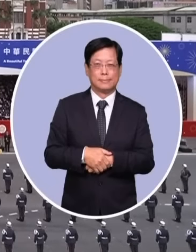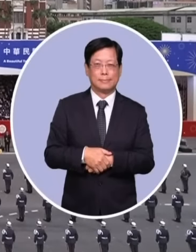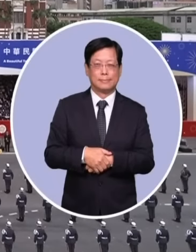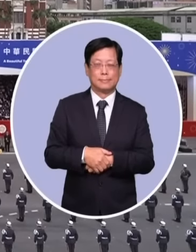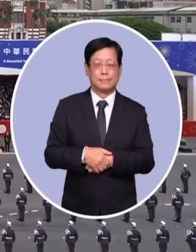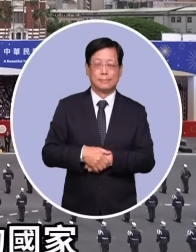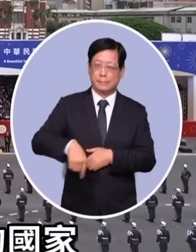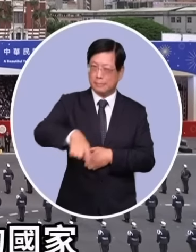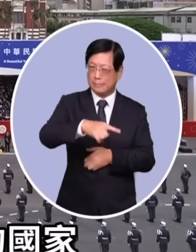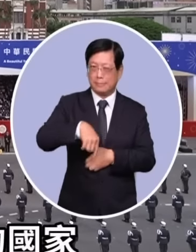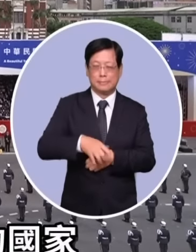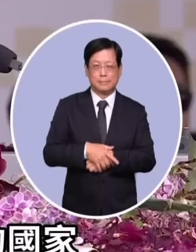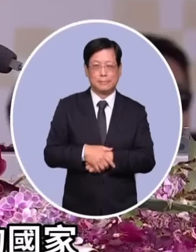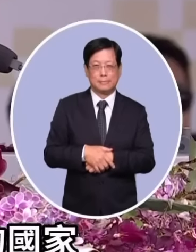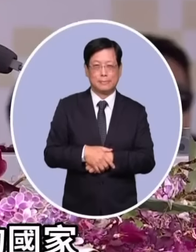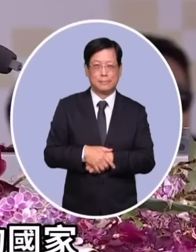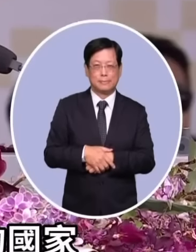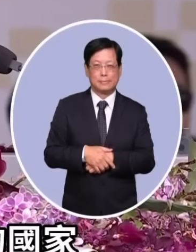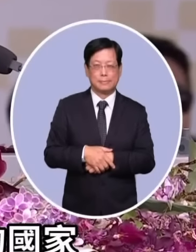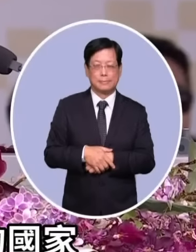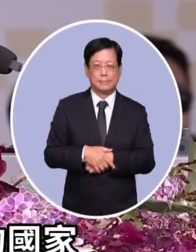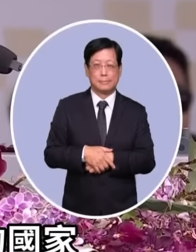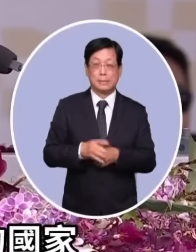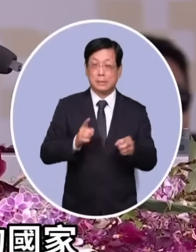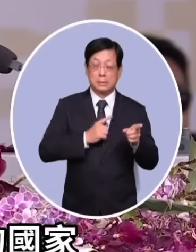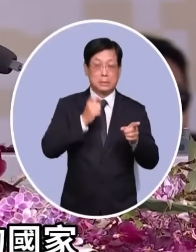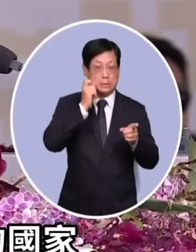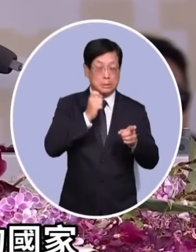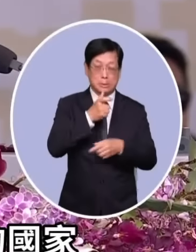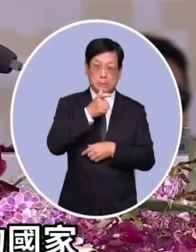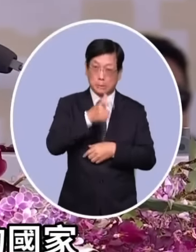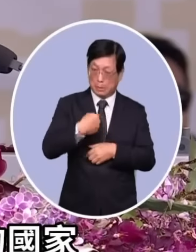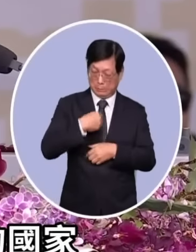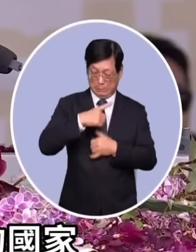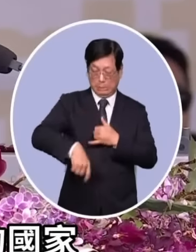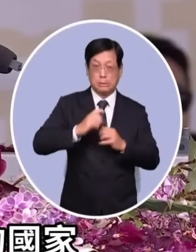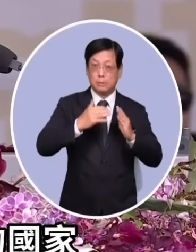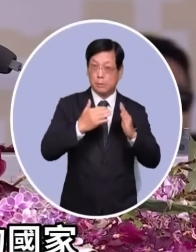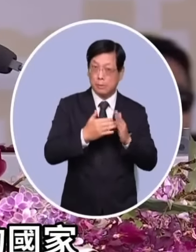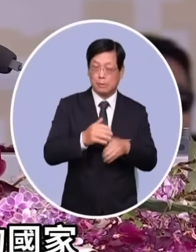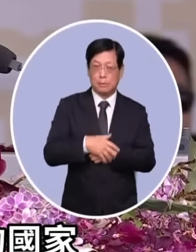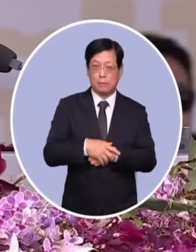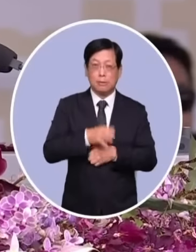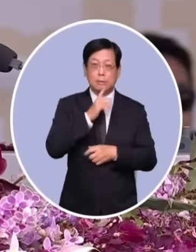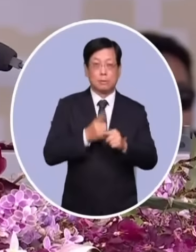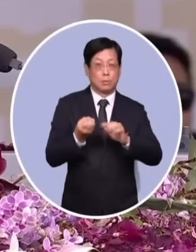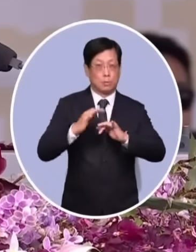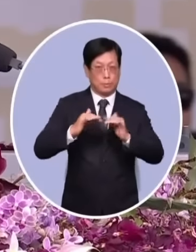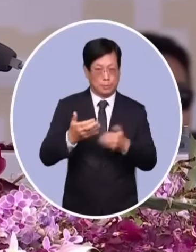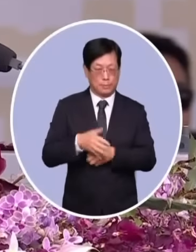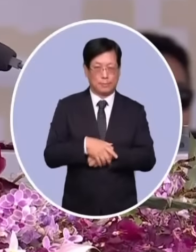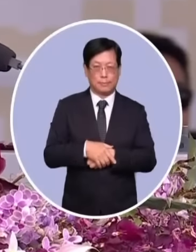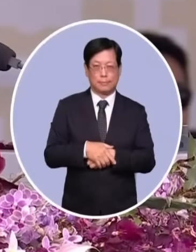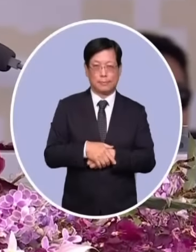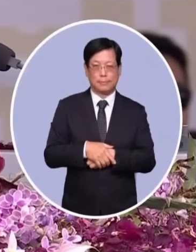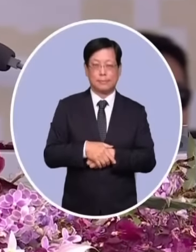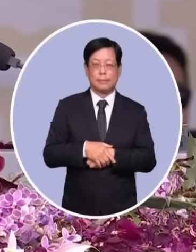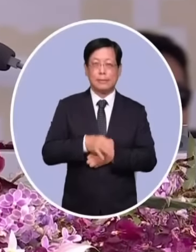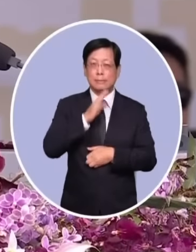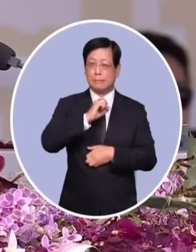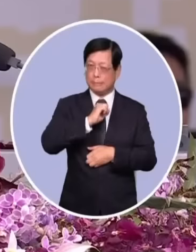我们大家不论喜欢称呼我们自己的国家是中华民国、